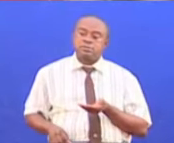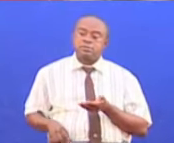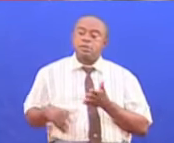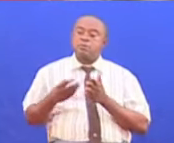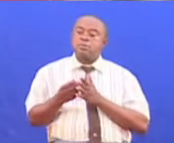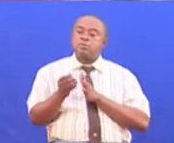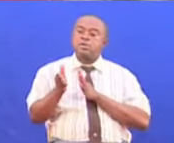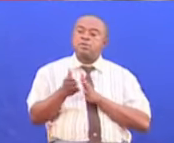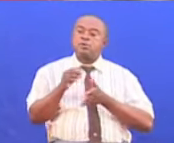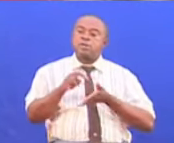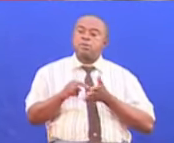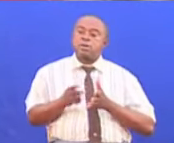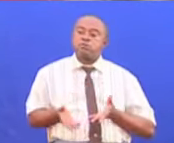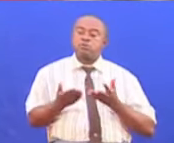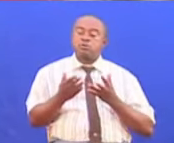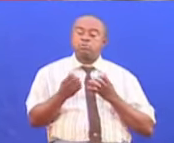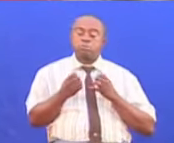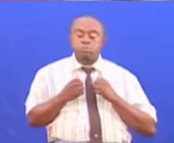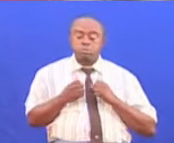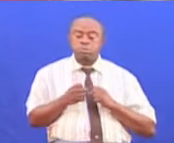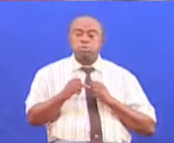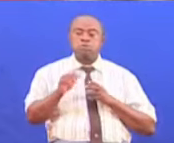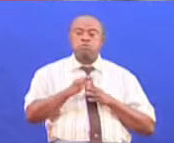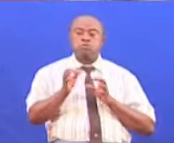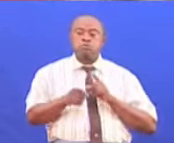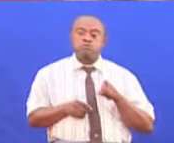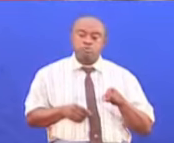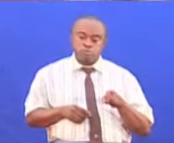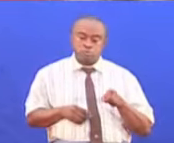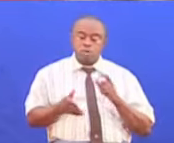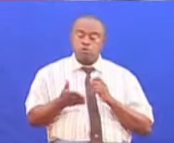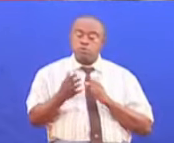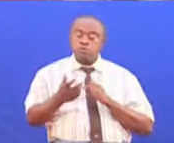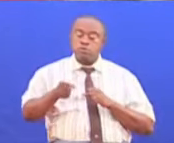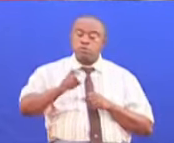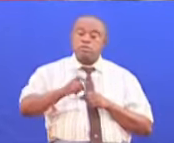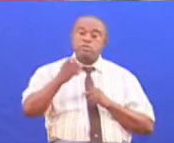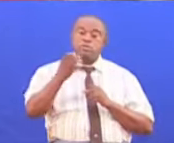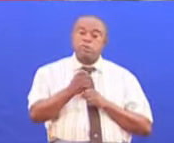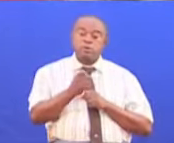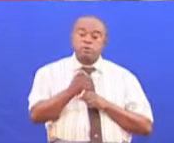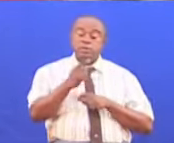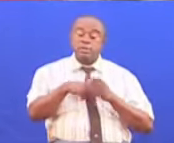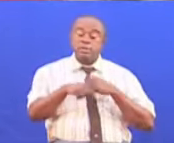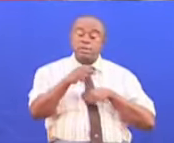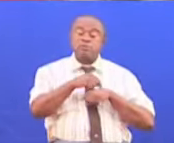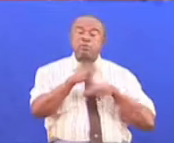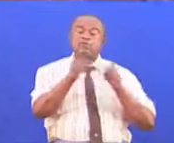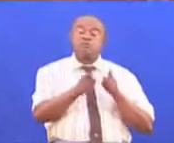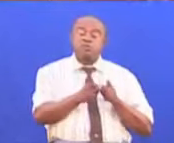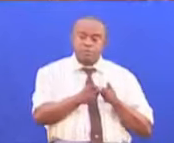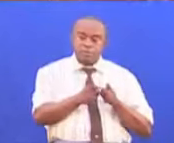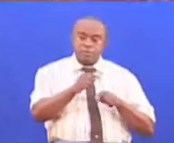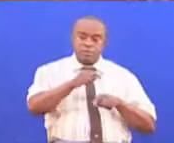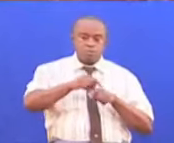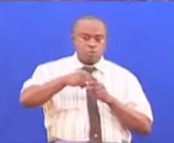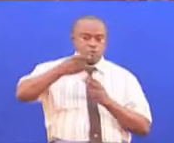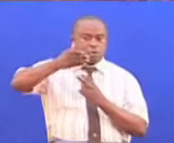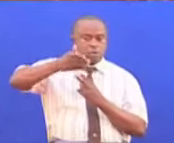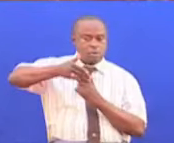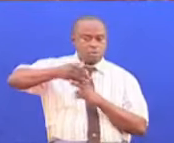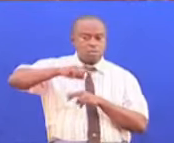ufanele zeka kwa kutum furs hizo Ili kuza map kwa kip cha muda mfi muda wa Kati